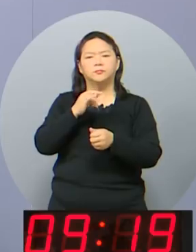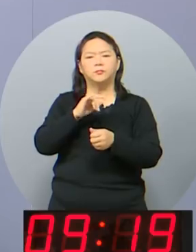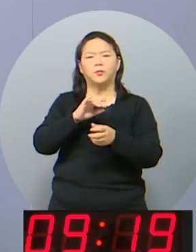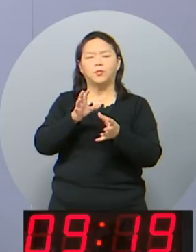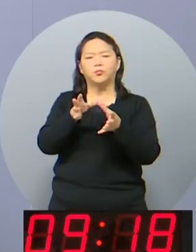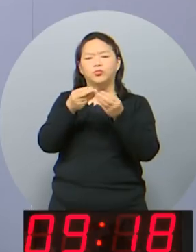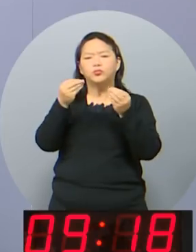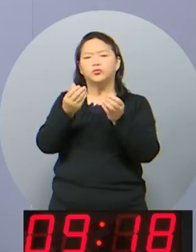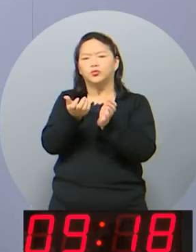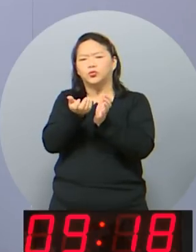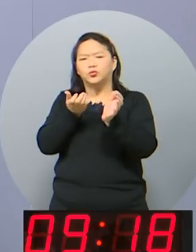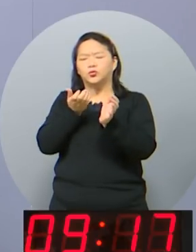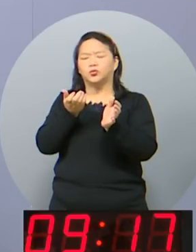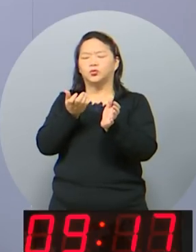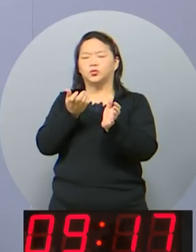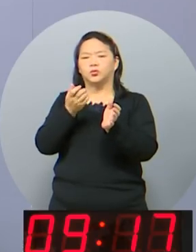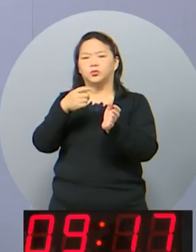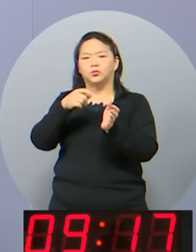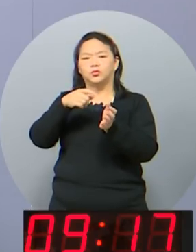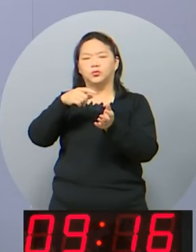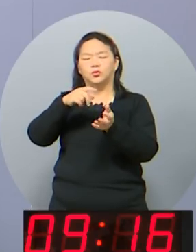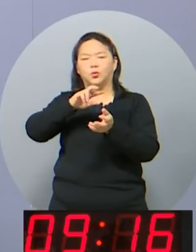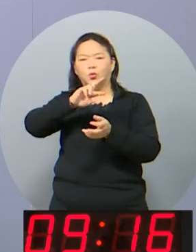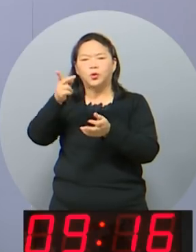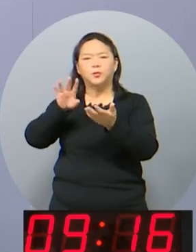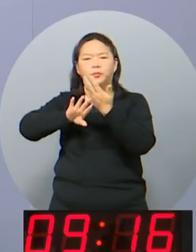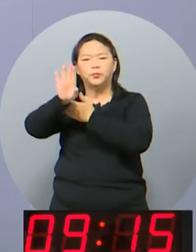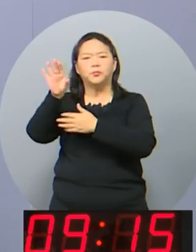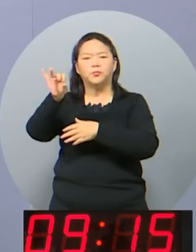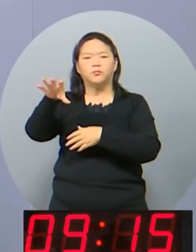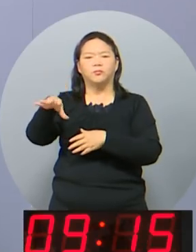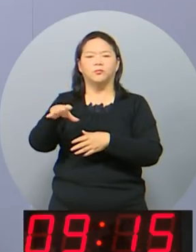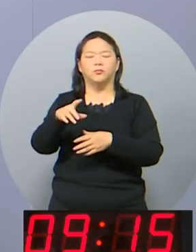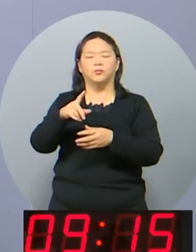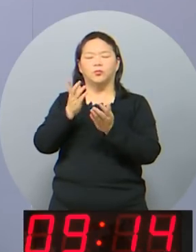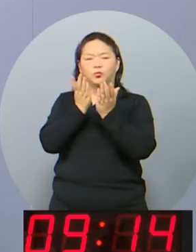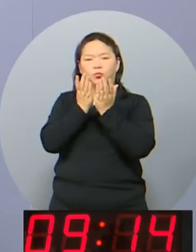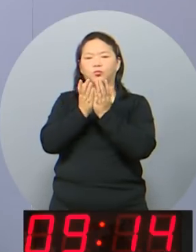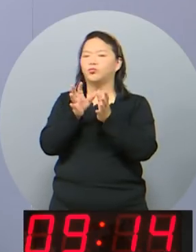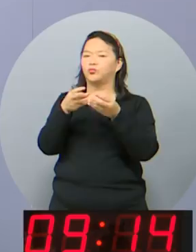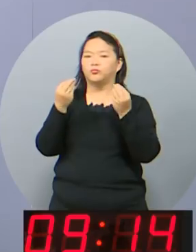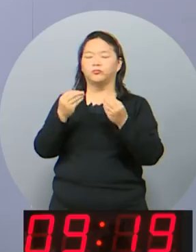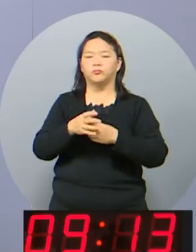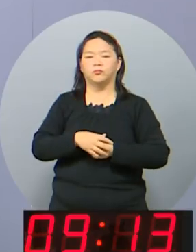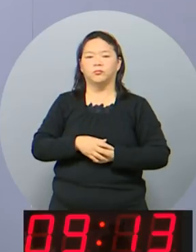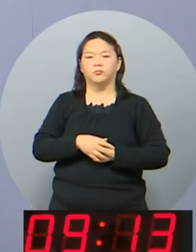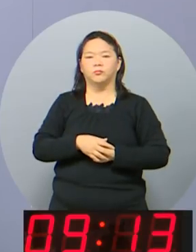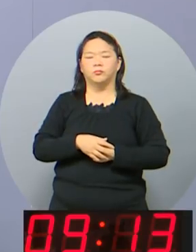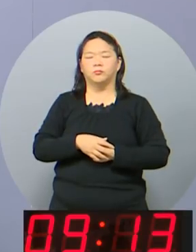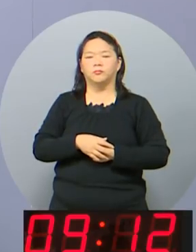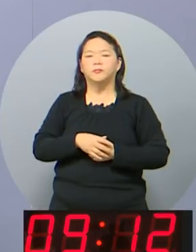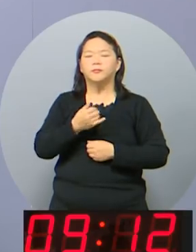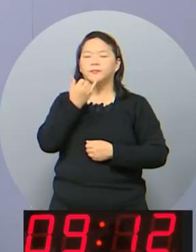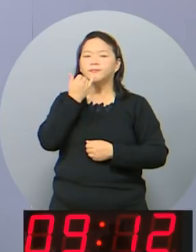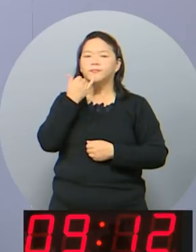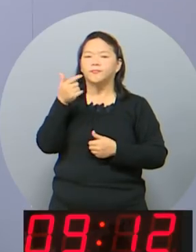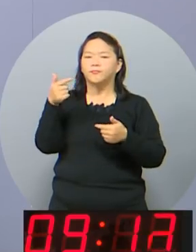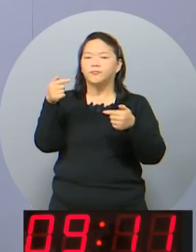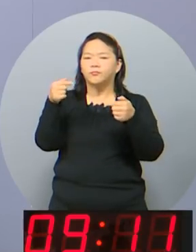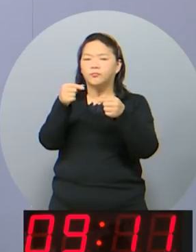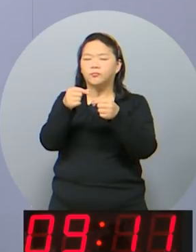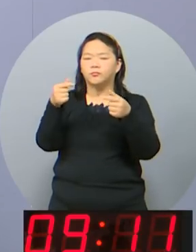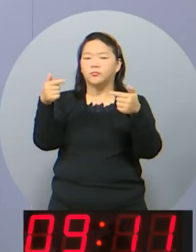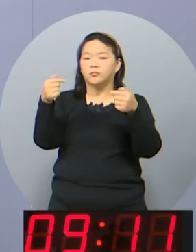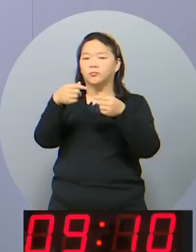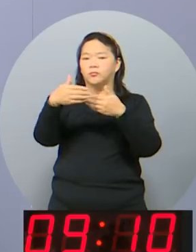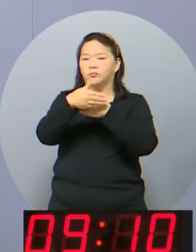早把小孩子送到其他地区的国中去就读所以呢，减少这个交通通